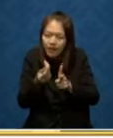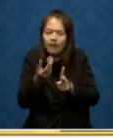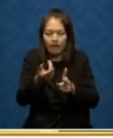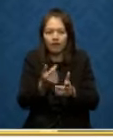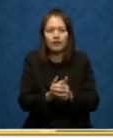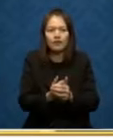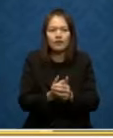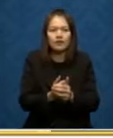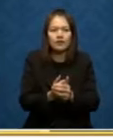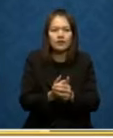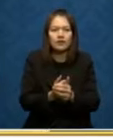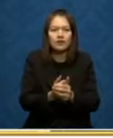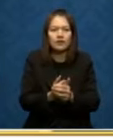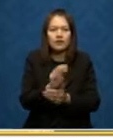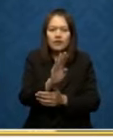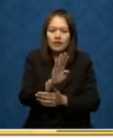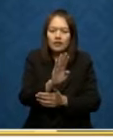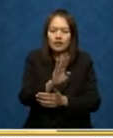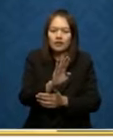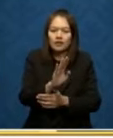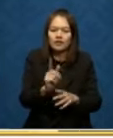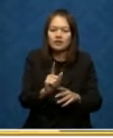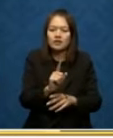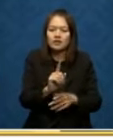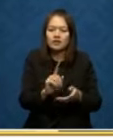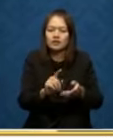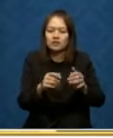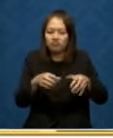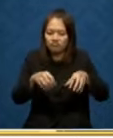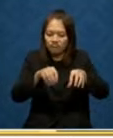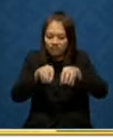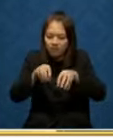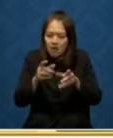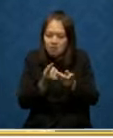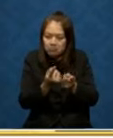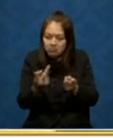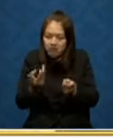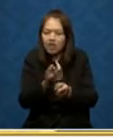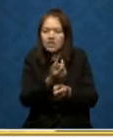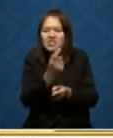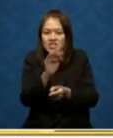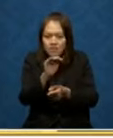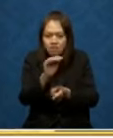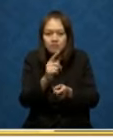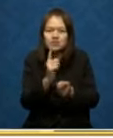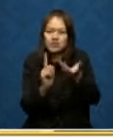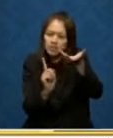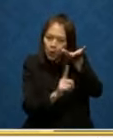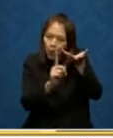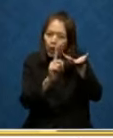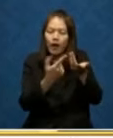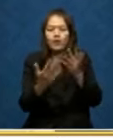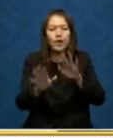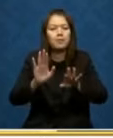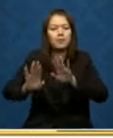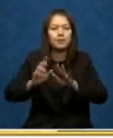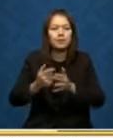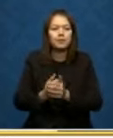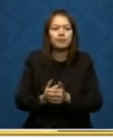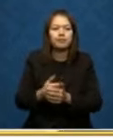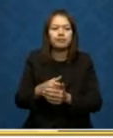นะครับก็คือ 40กว่าตัว 1กิโลกรัมอย่างเงี้ยที่เขาเปรียบเทียบกันนะครับซึ่งตรงนี้อ่ะครับในรายรายละเอียดเนี่ยเพื่อนสมาชิก